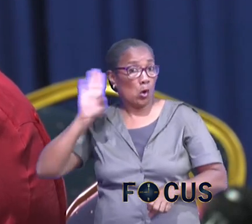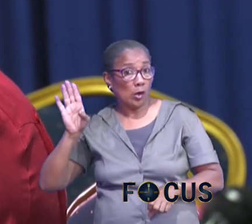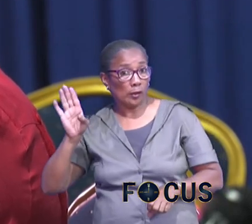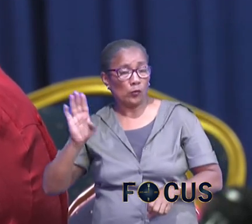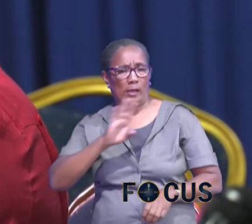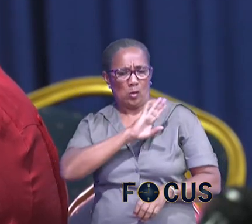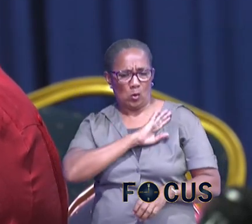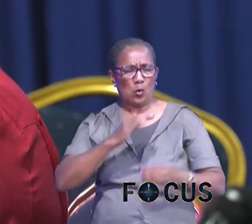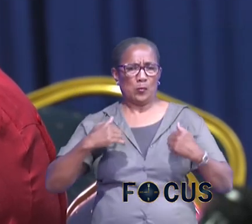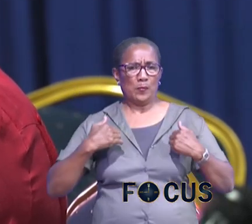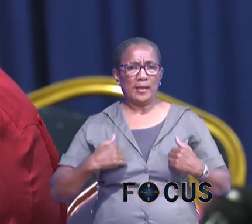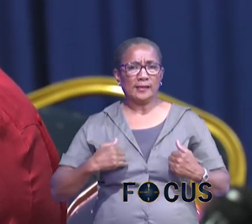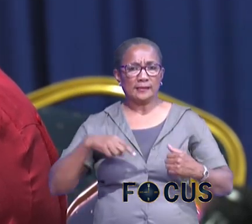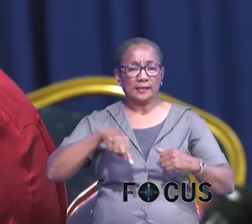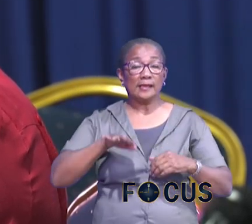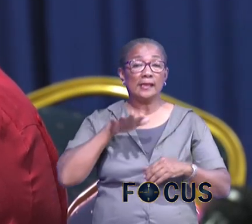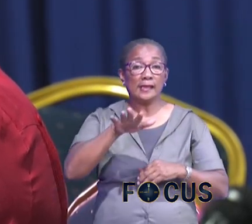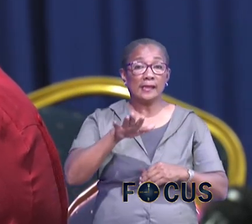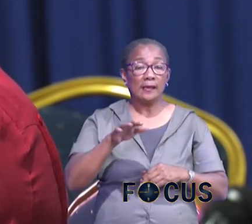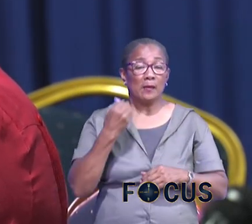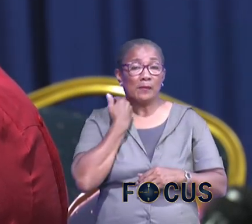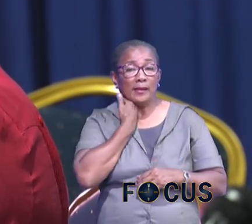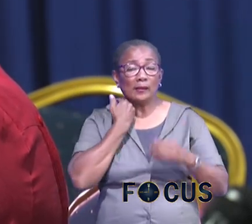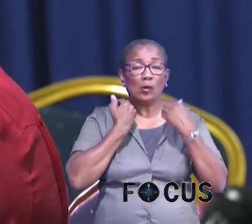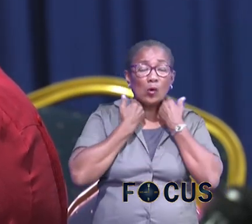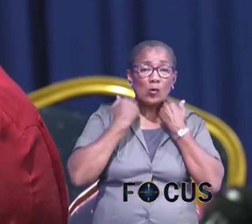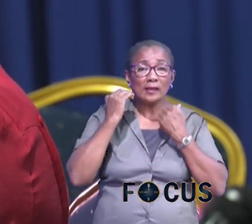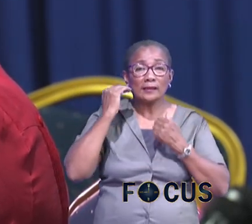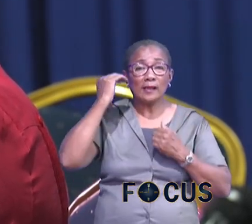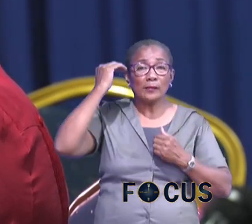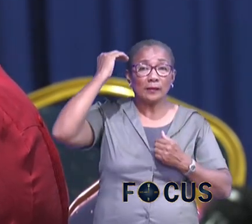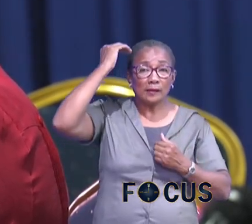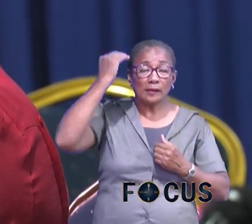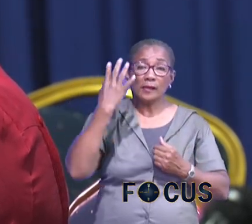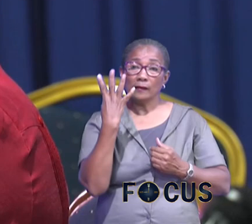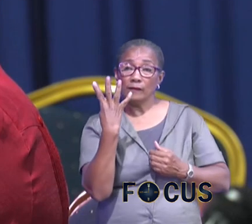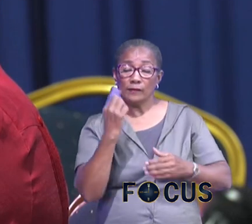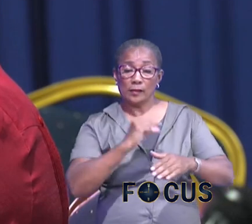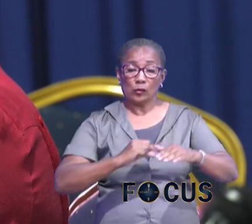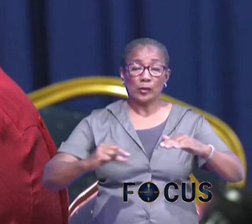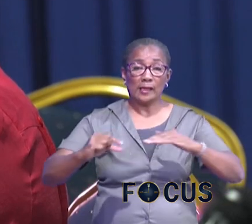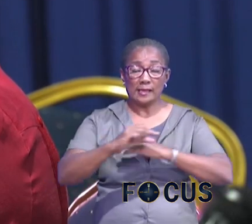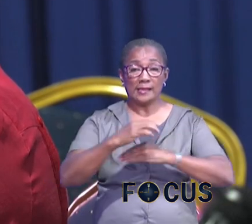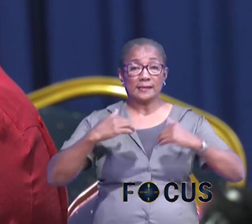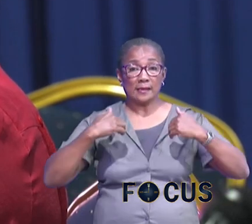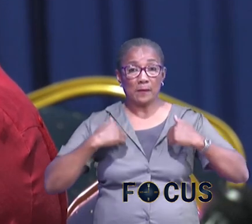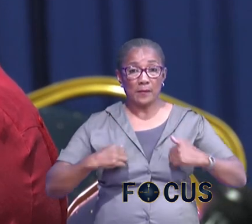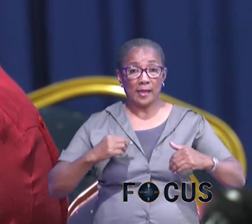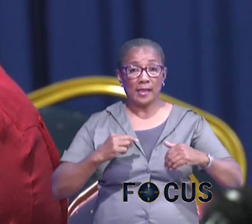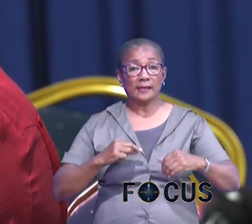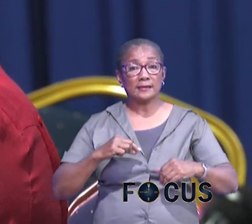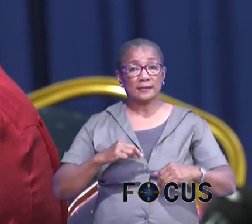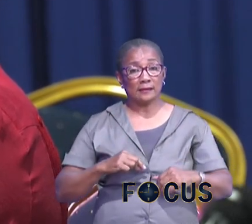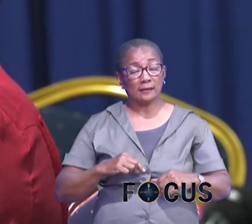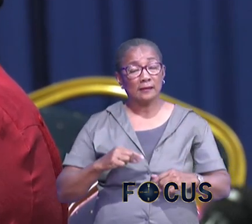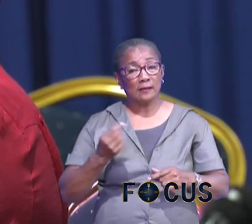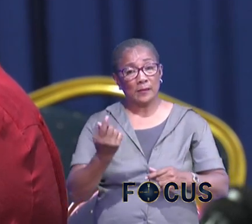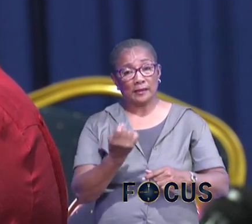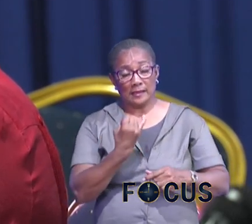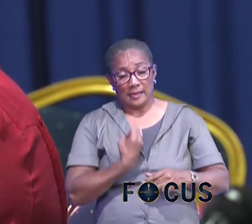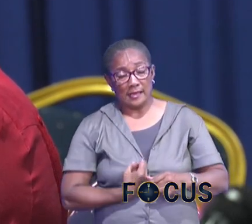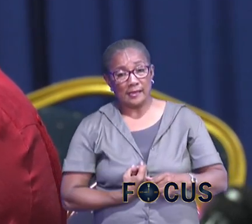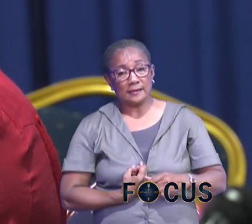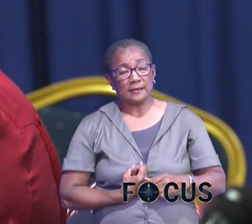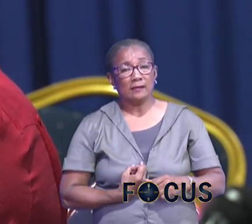ook mensen er zijn met hoge temperaturen. De 4 Guyanese net binnengekomen, of mensen met een Guyanese nationaliteit.